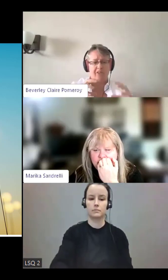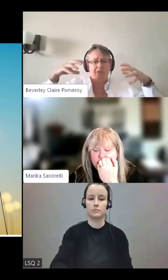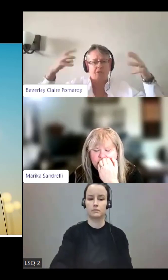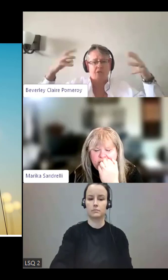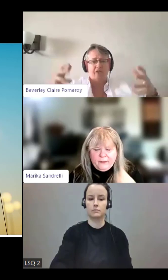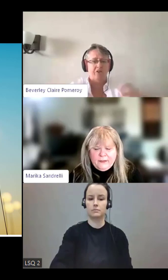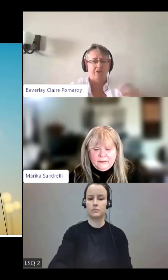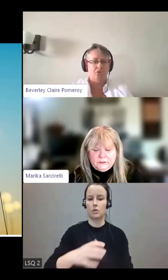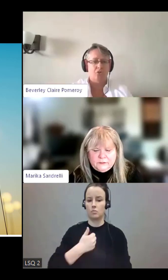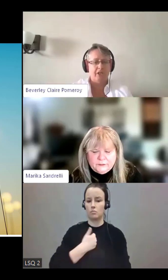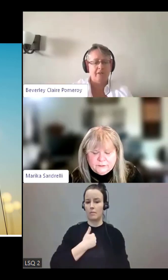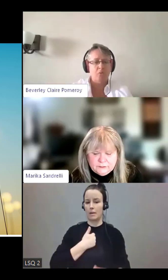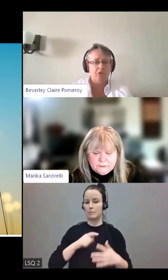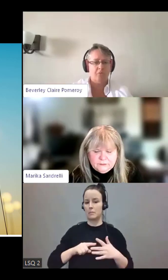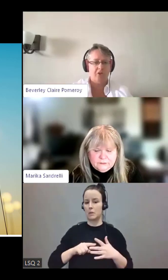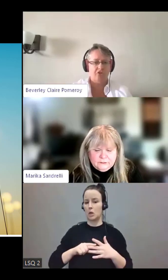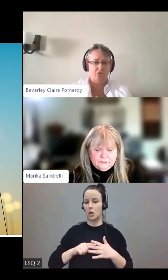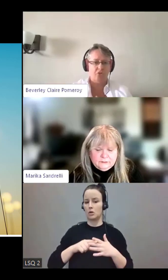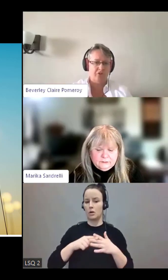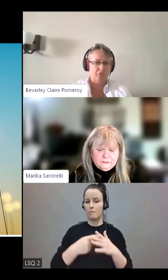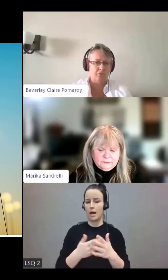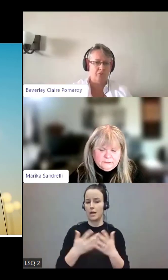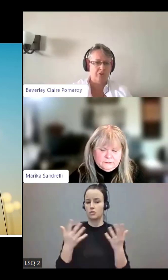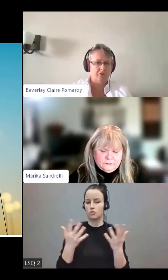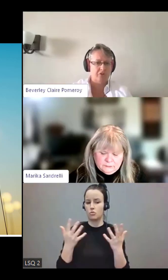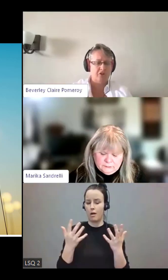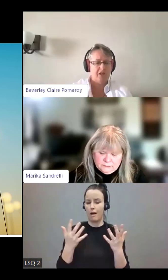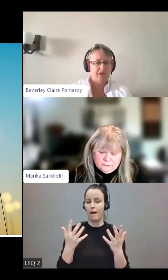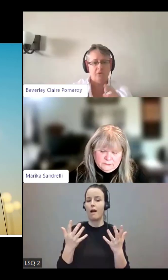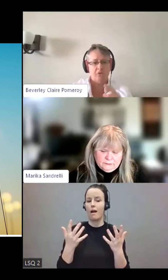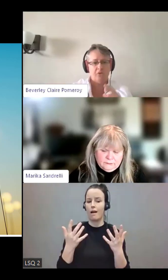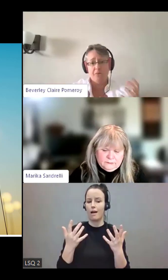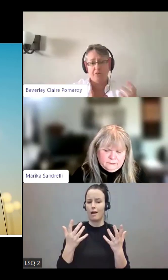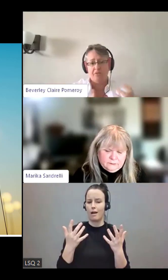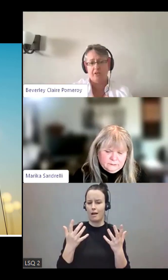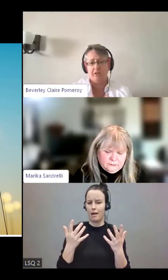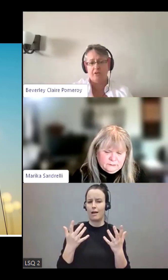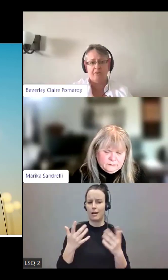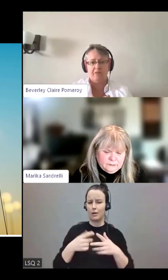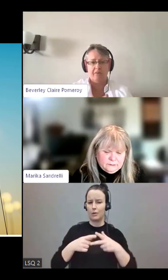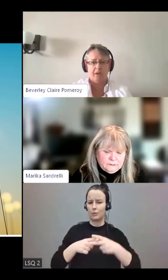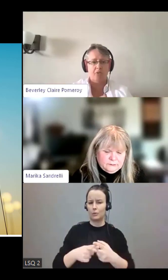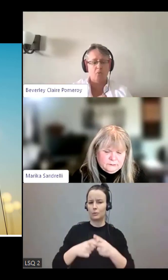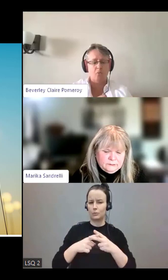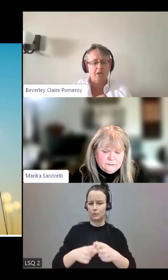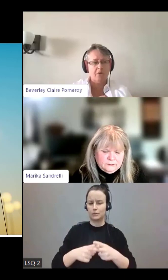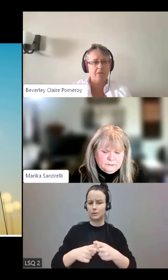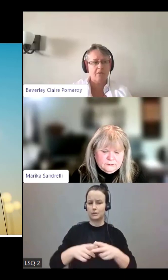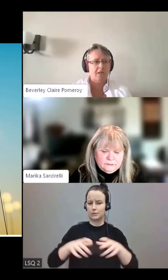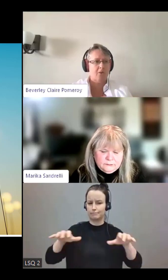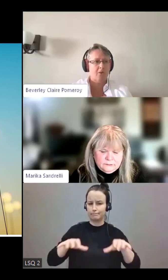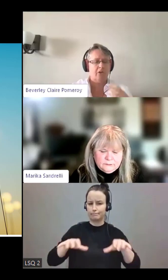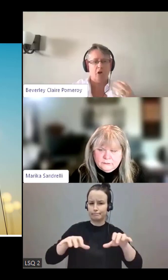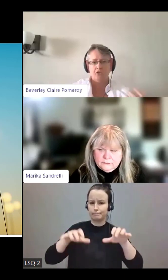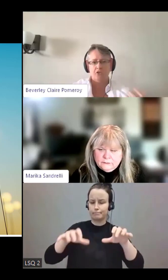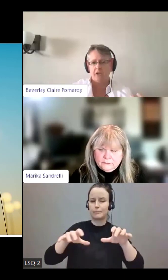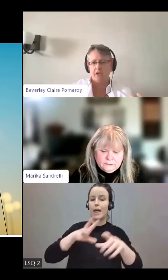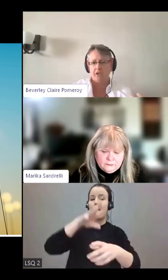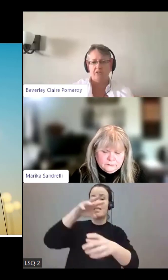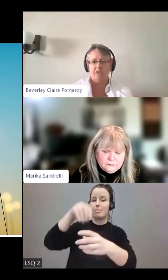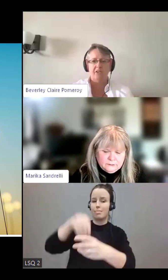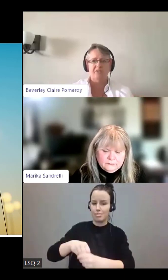d'activer cet outil dans le monde de recherche. Et il y a une équipe avec laquelle je travaillais. C'était des soins à